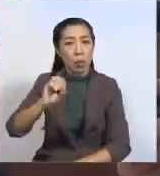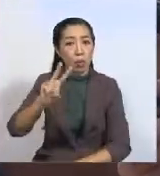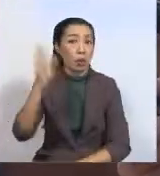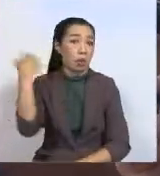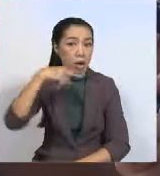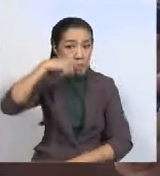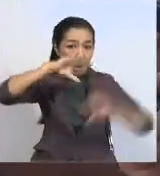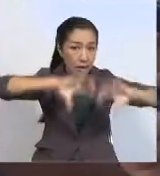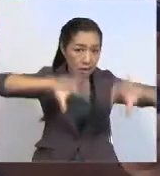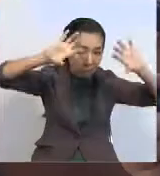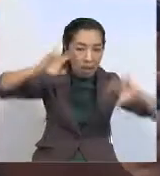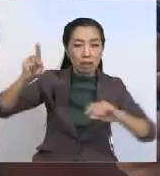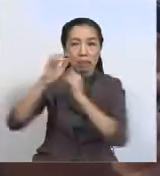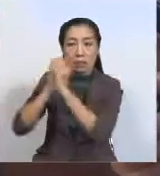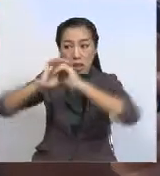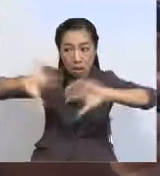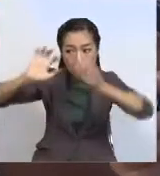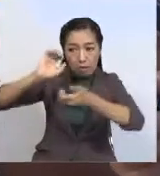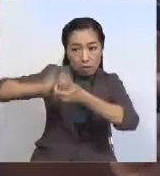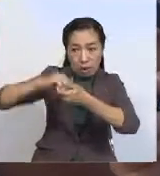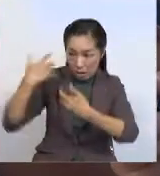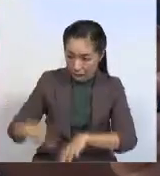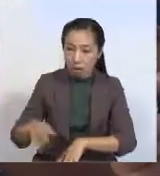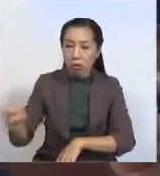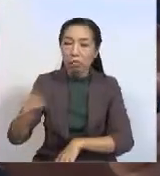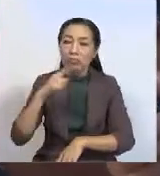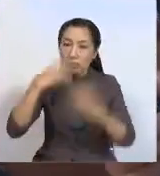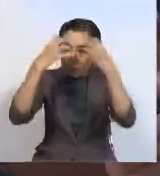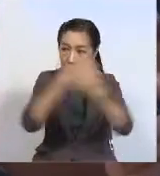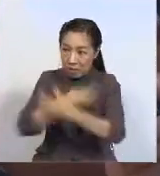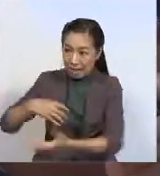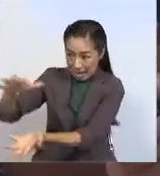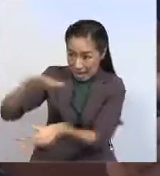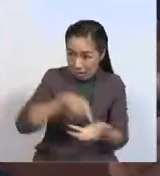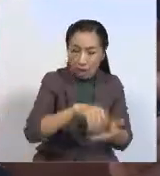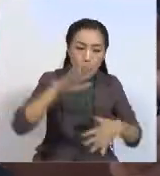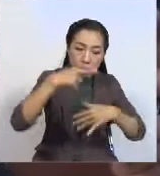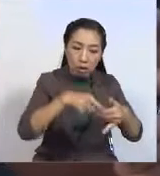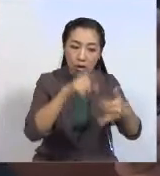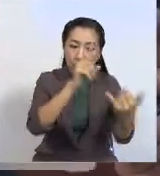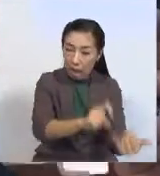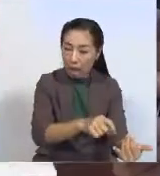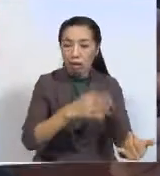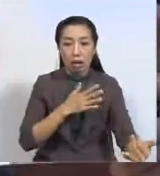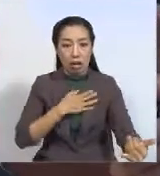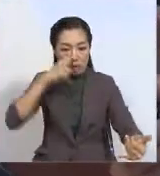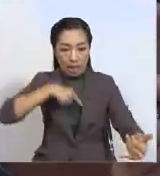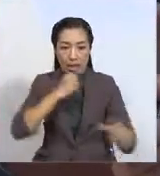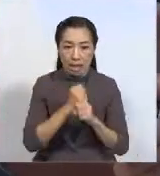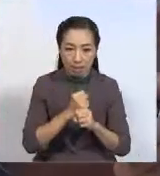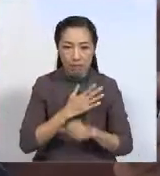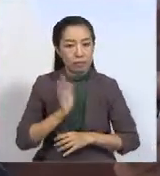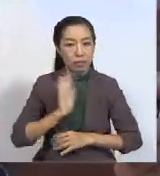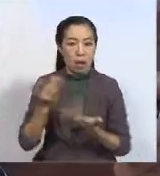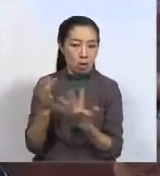าลไทยมีด้วยกันนั้นถ้าหากว่ามีการเสียชีวิตลงนั้นเนี่ยก่อนที่จะดำเนินการอะไรนะครับเราต้องรอผู้เชี่ยวช